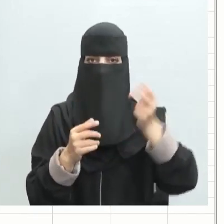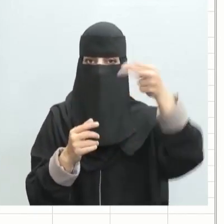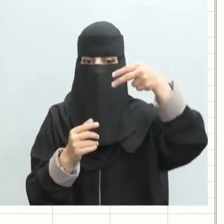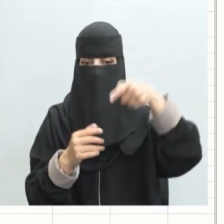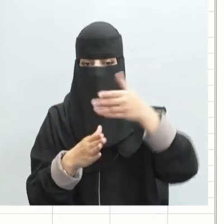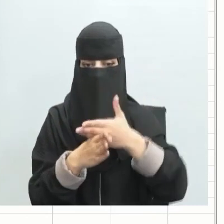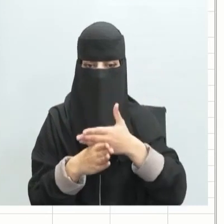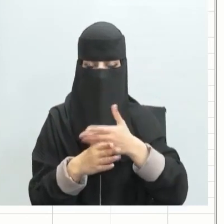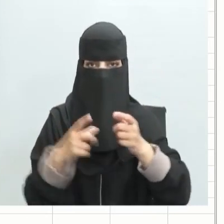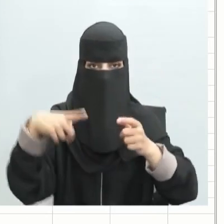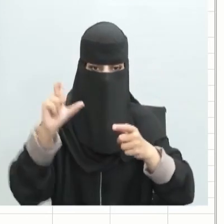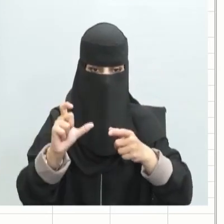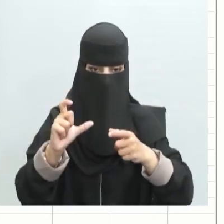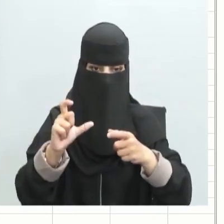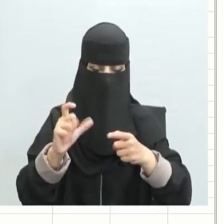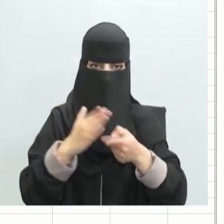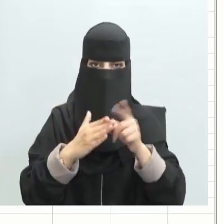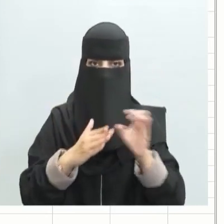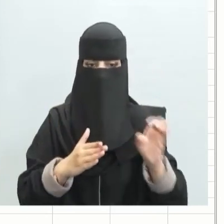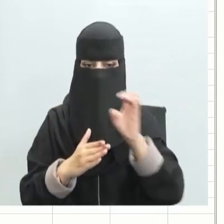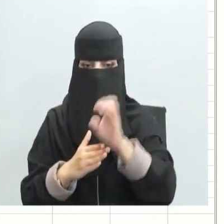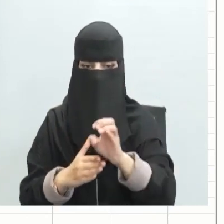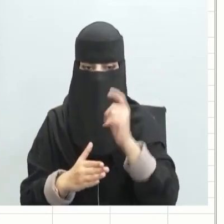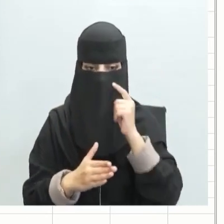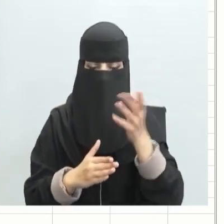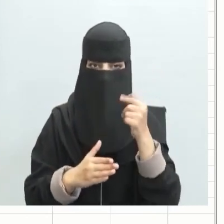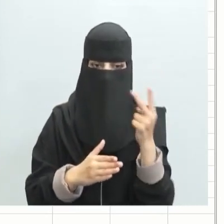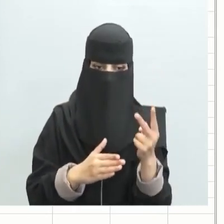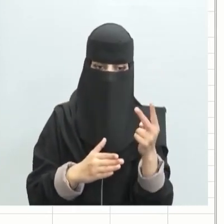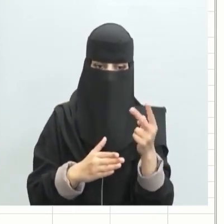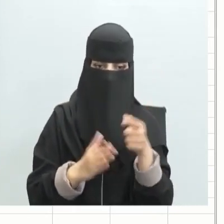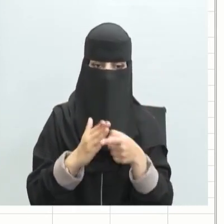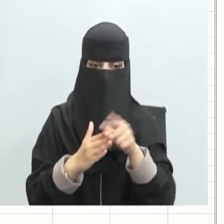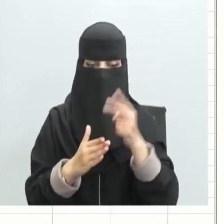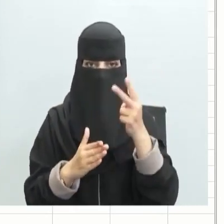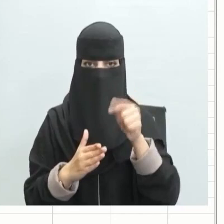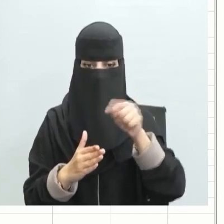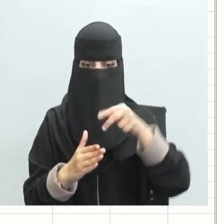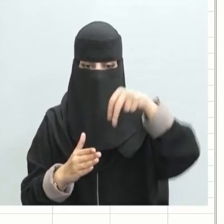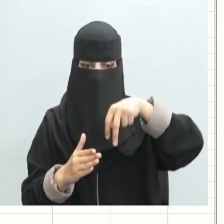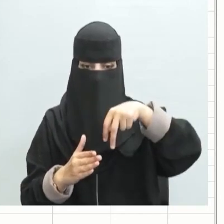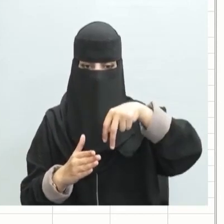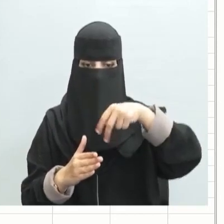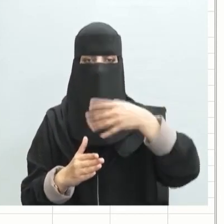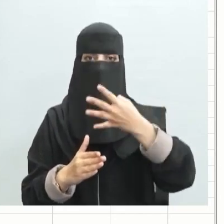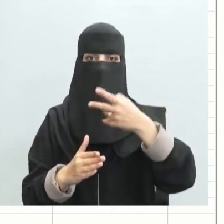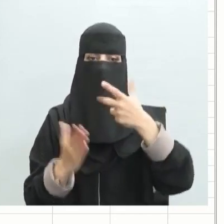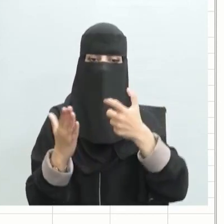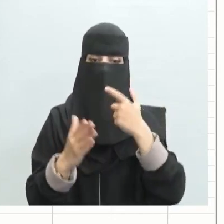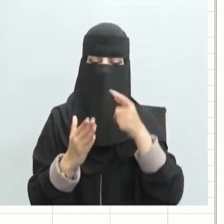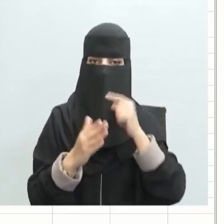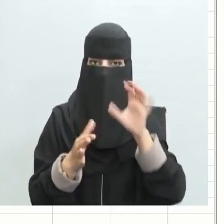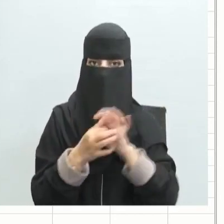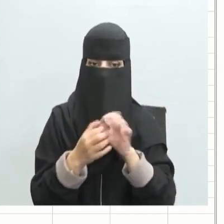الشكل وبالتالي نقفل القوس اذا لاحظ ان لما كان طول الضلع اين صار 2.82 84 ش